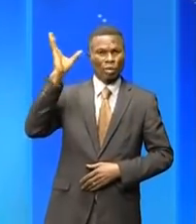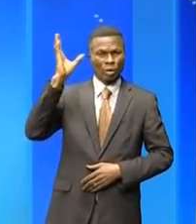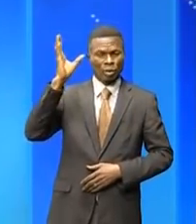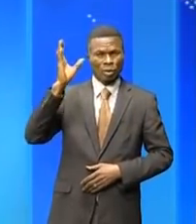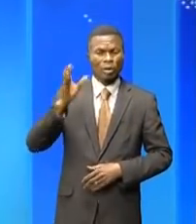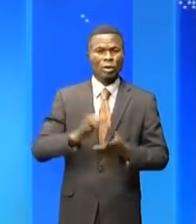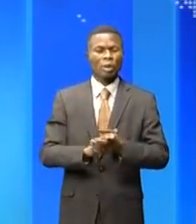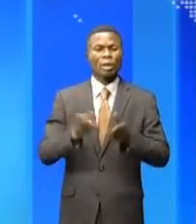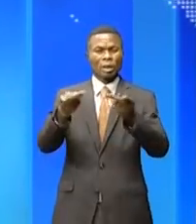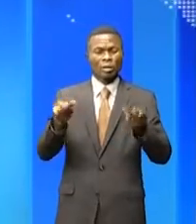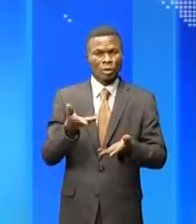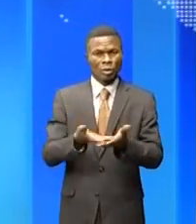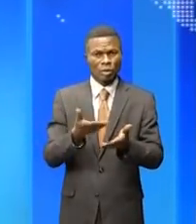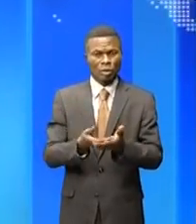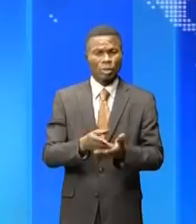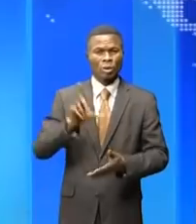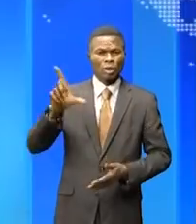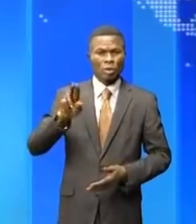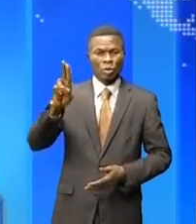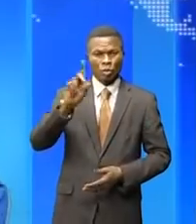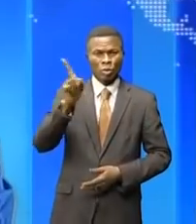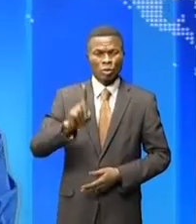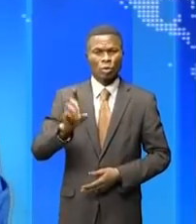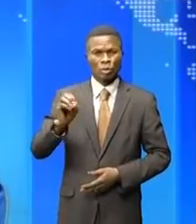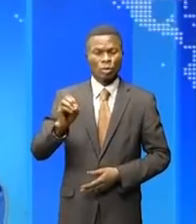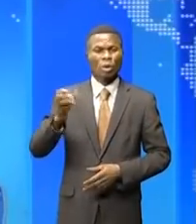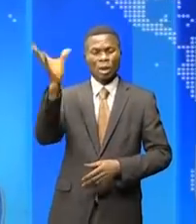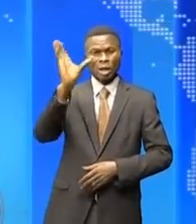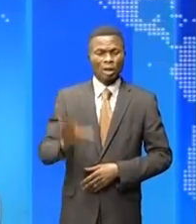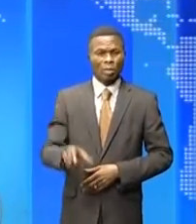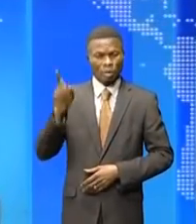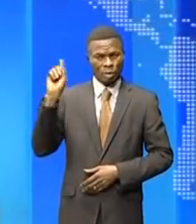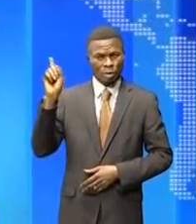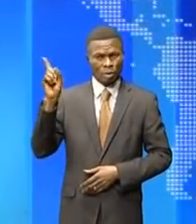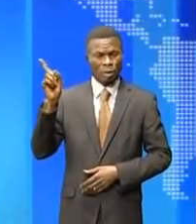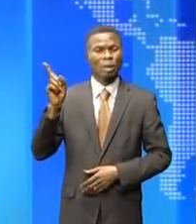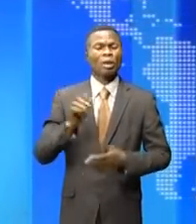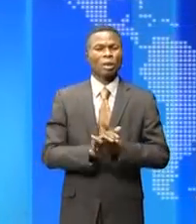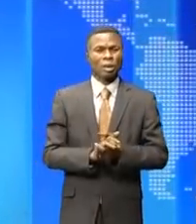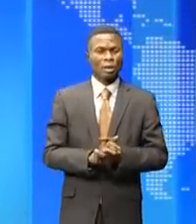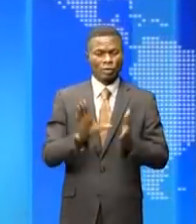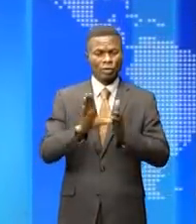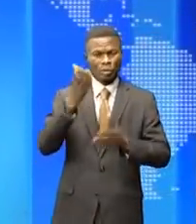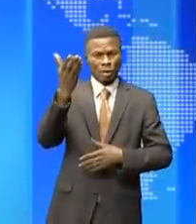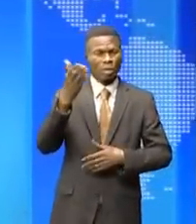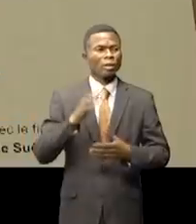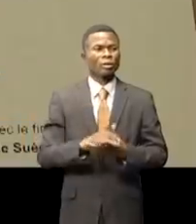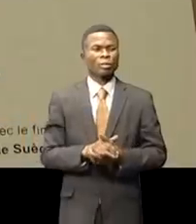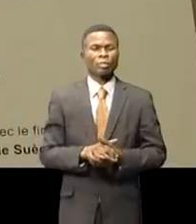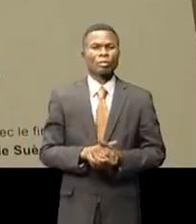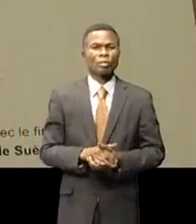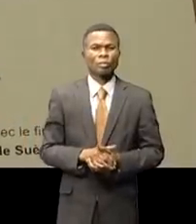comte de détention de nous aurons atteint sans gollum sommes là dans le combo centrale mais tu y as many